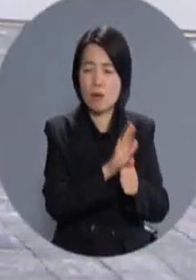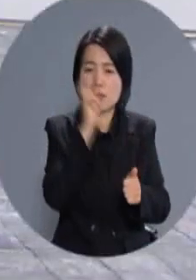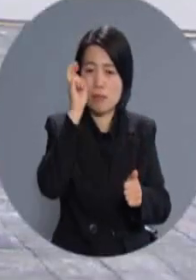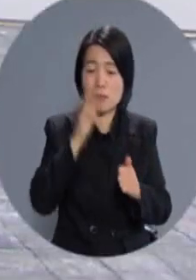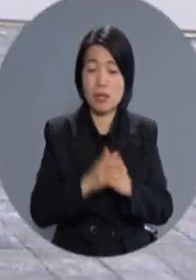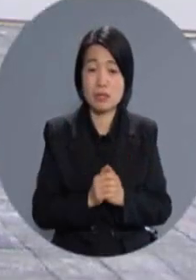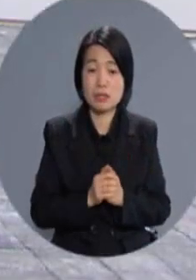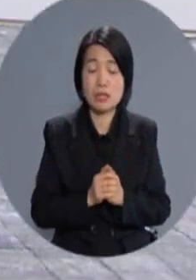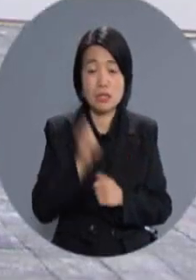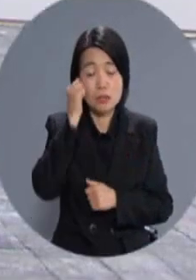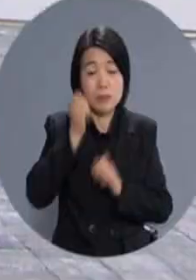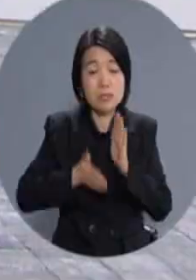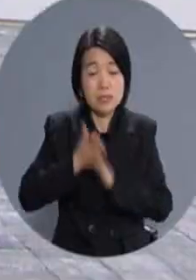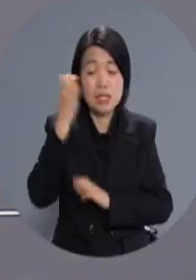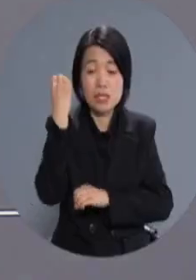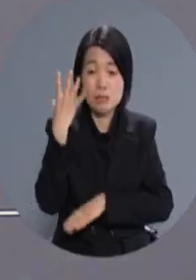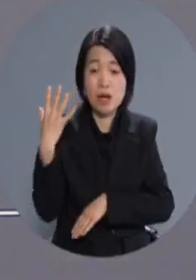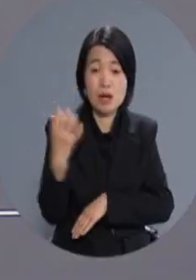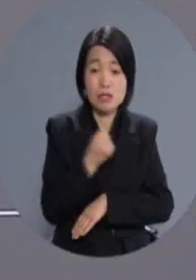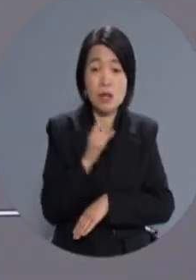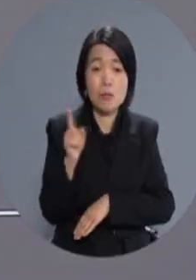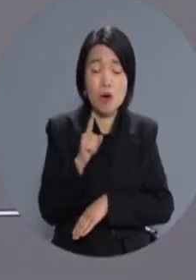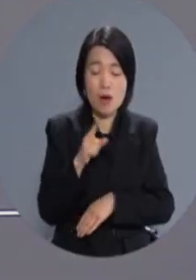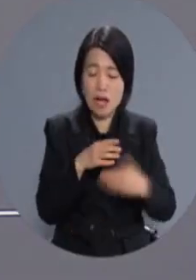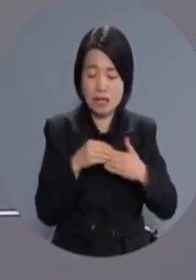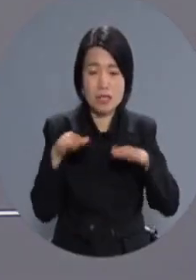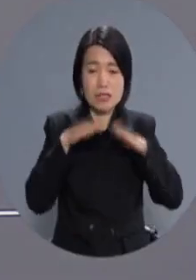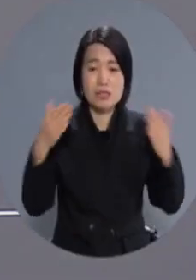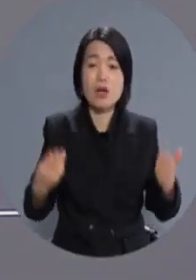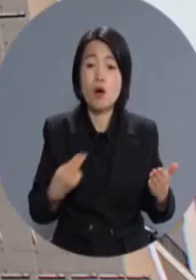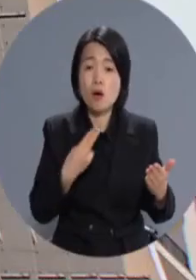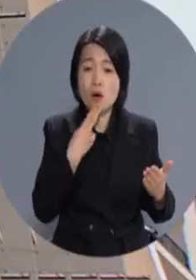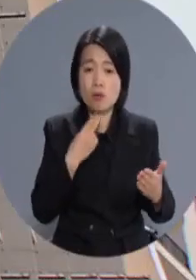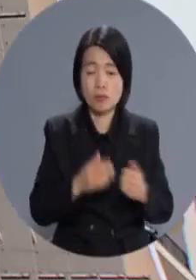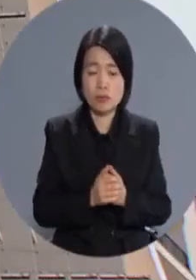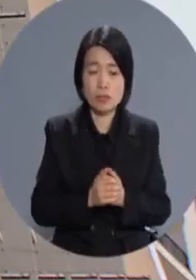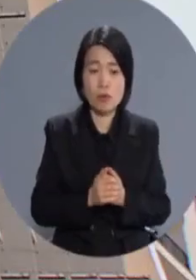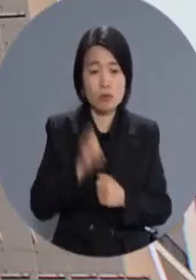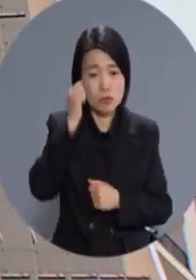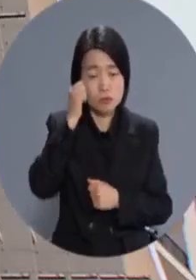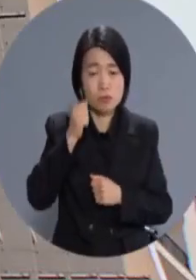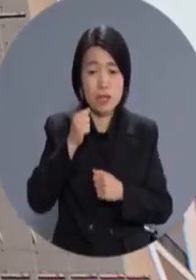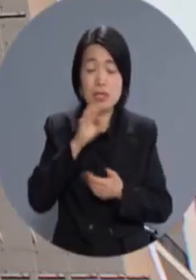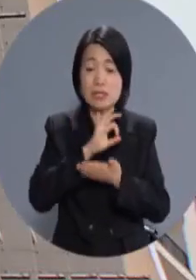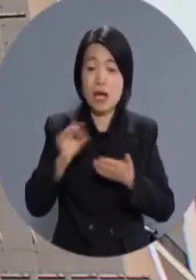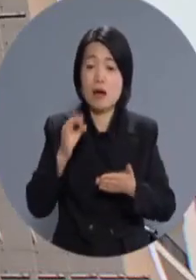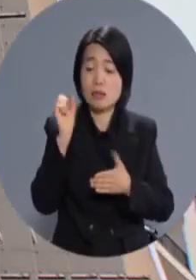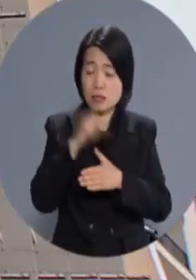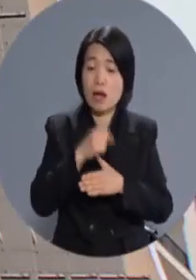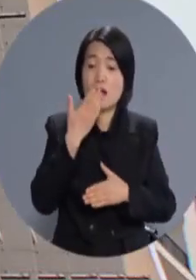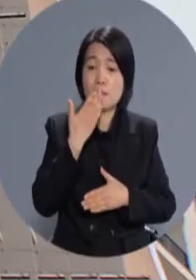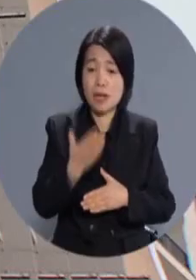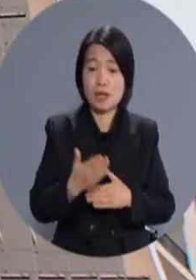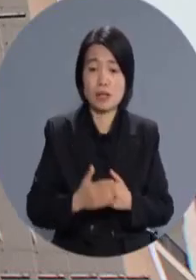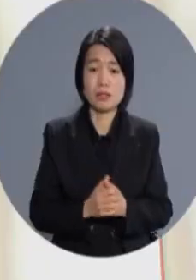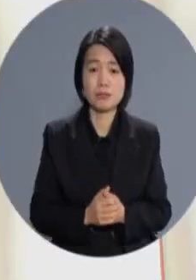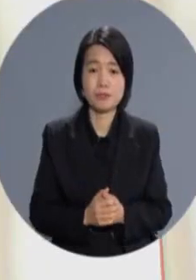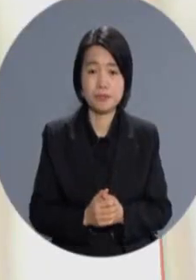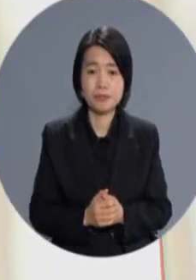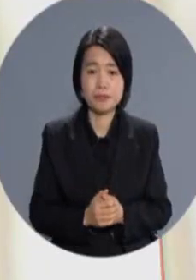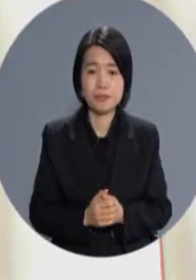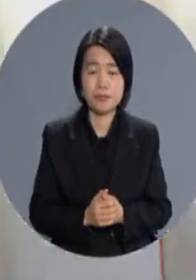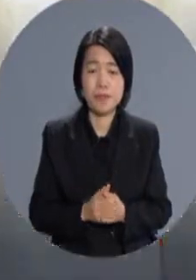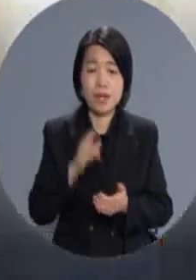또 숙박시설이 기본적으로 갖춰야 할 안내데스크도 없는데 숙박시설로 사용승인을 내주기도 했습니다.